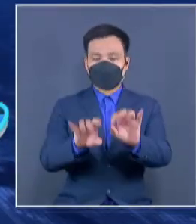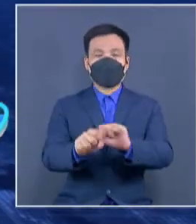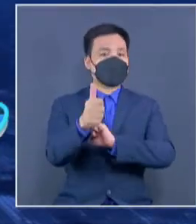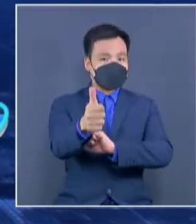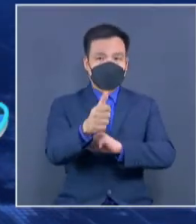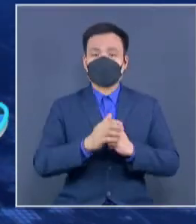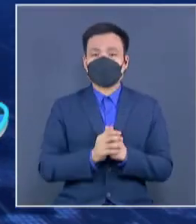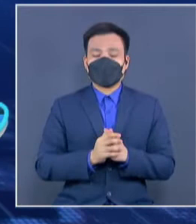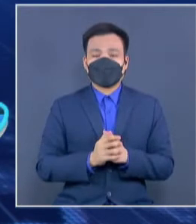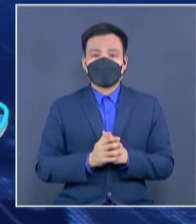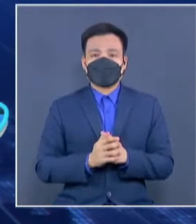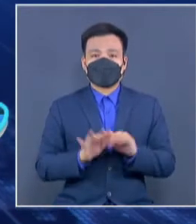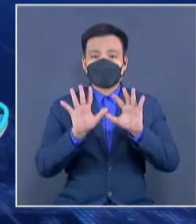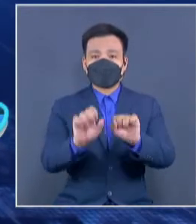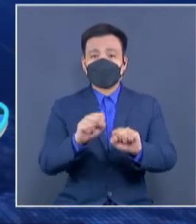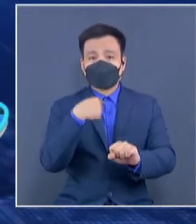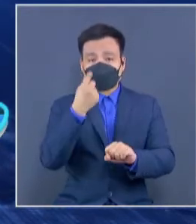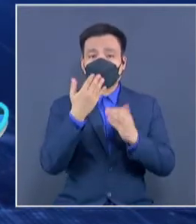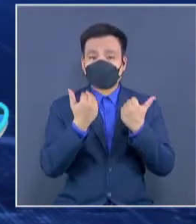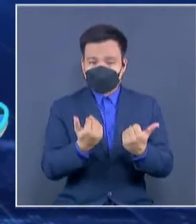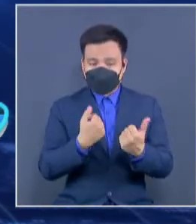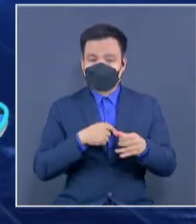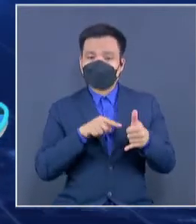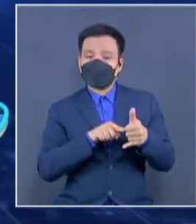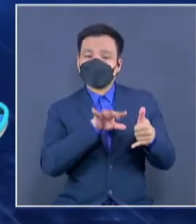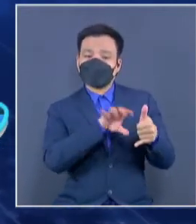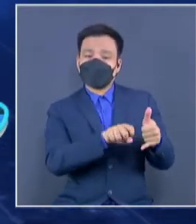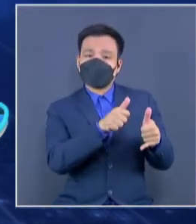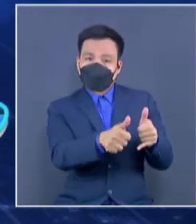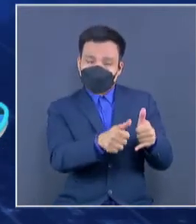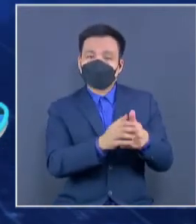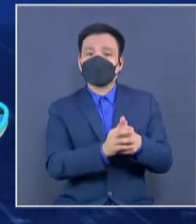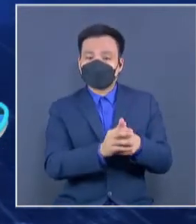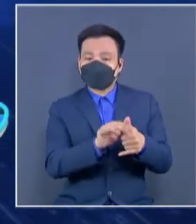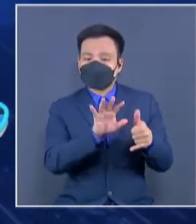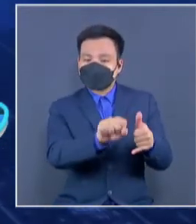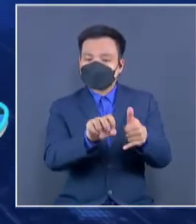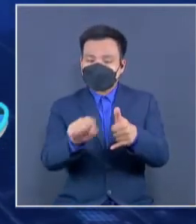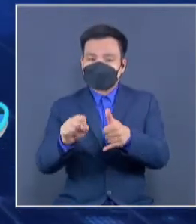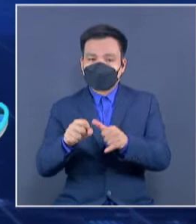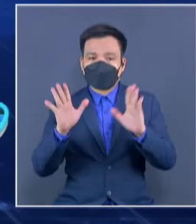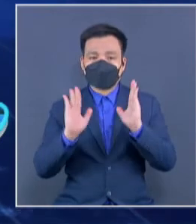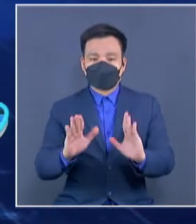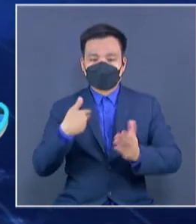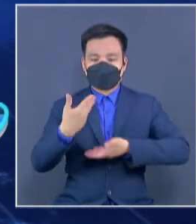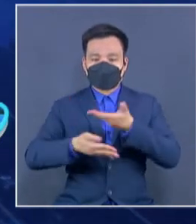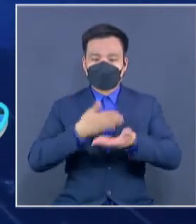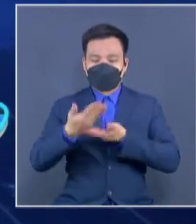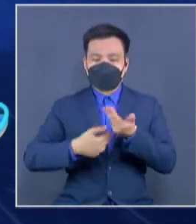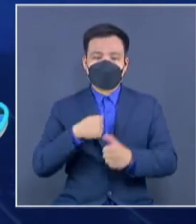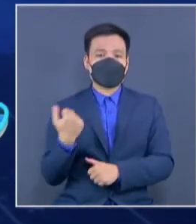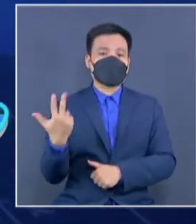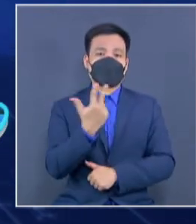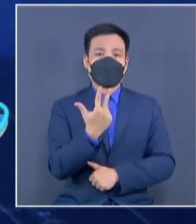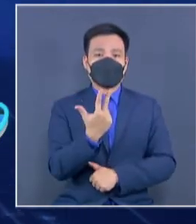ควบคุมตัวนายวุฒิกรพรมแจ้นายชลพรพรมแจ้และนายธนวัฒน์ชัยวงศ์สุวัฒน์นะครับควบคุม